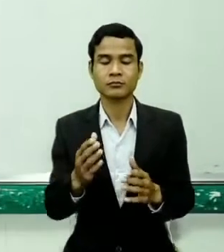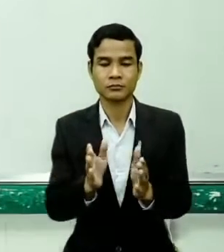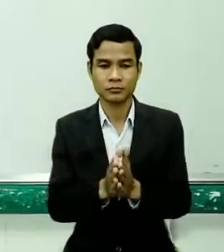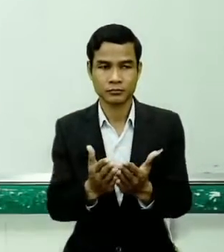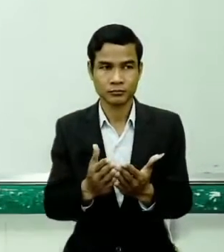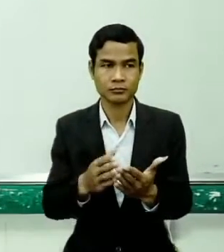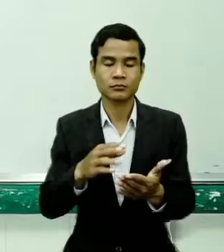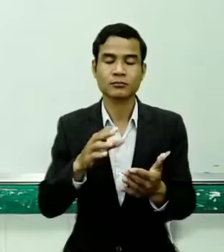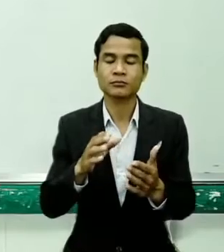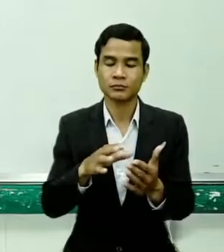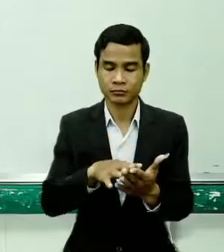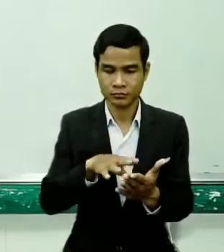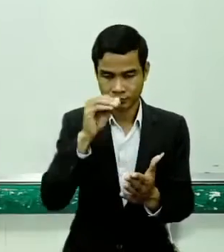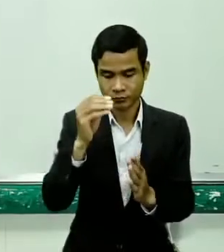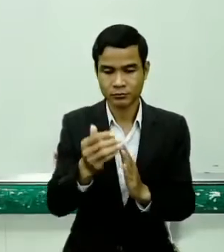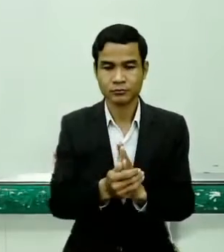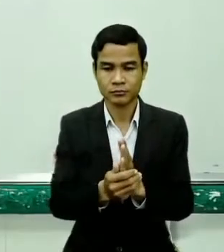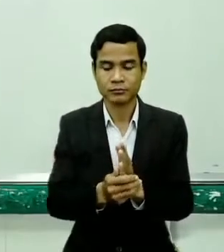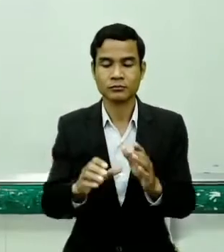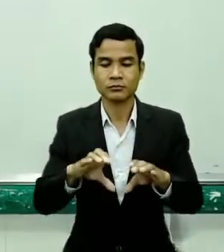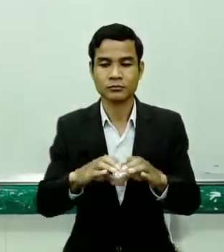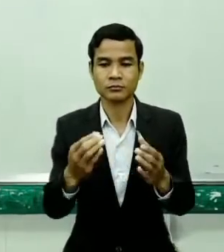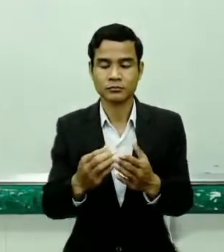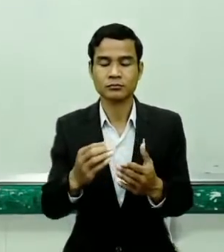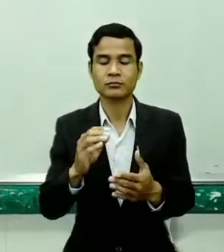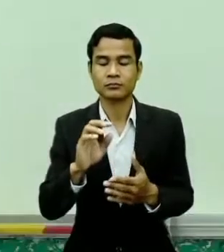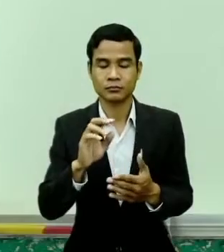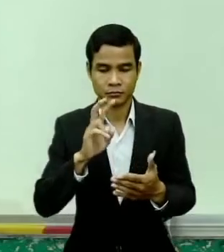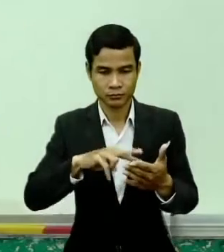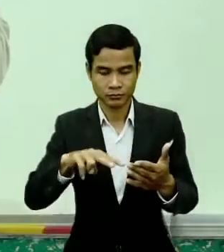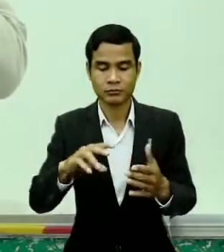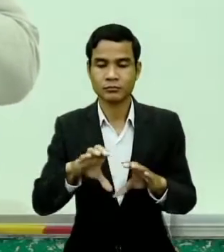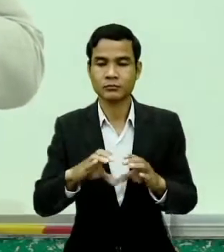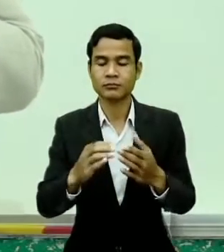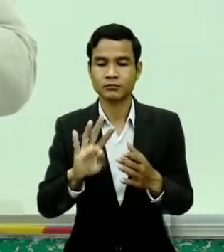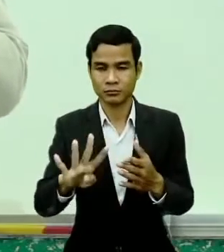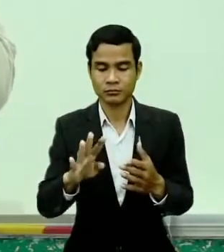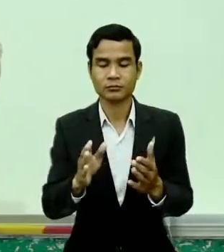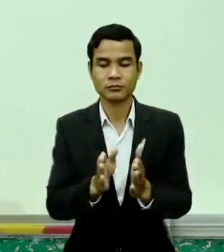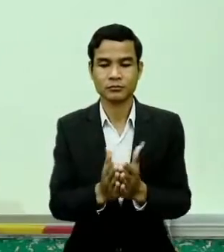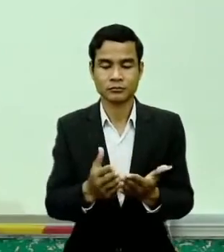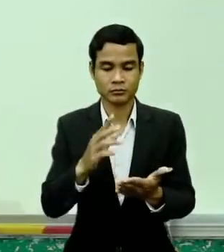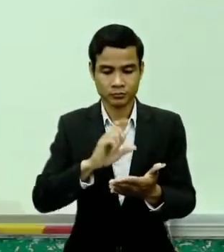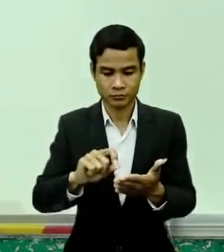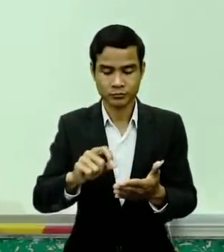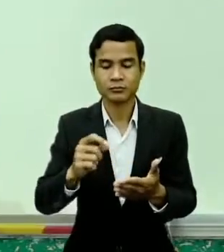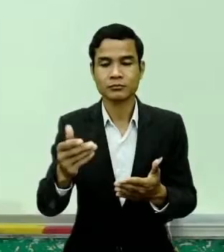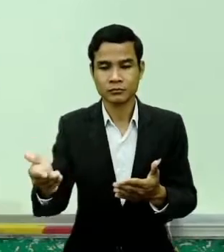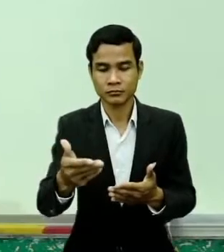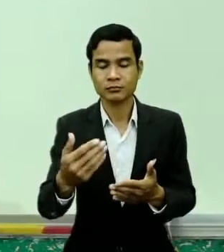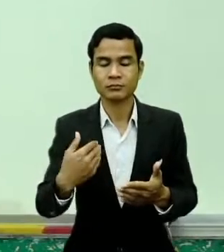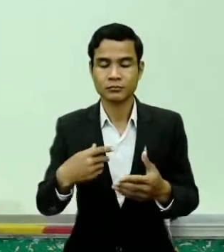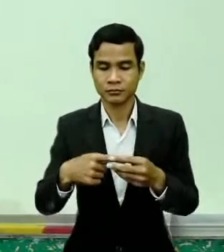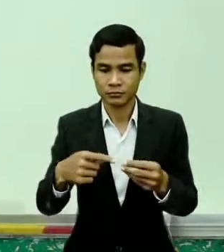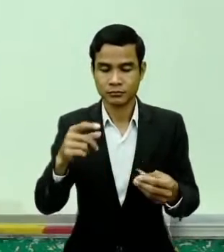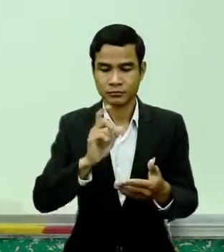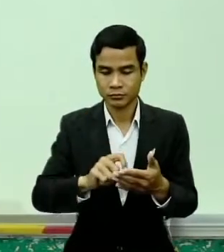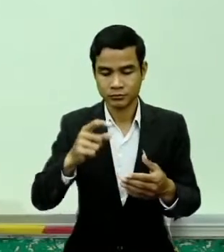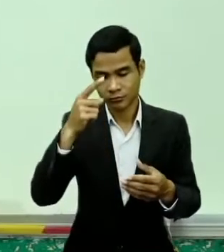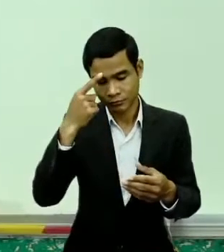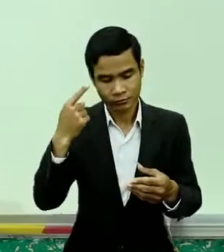bùm sắc xa sang cùng thân ạ tị bún chà siêu phơ xa xê rồi bọc cốn bích khám ạc